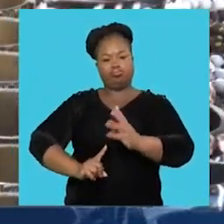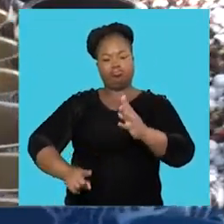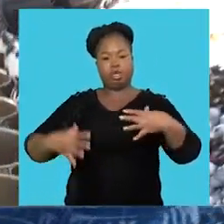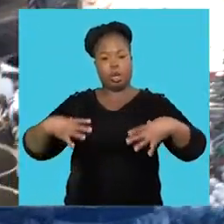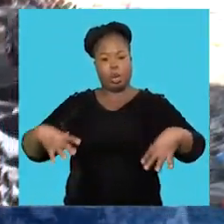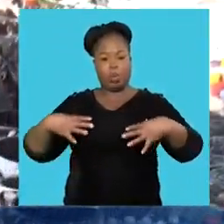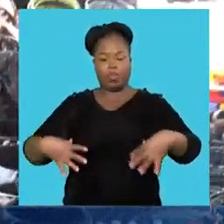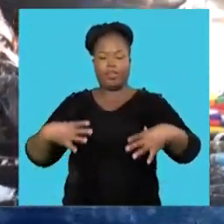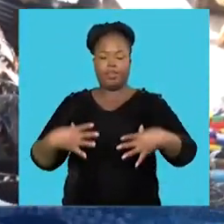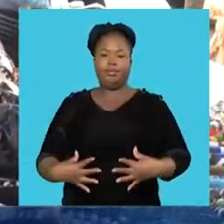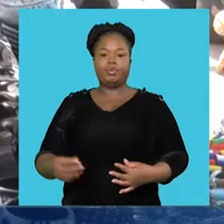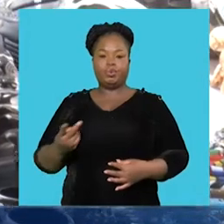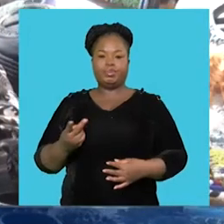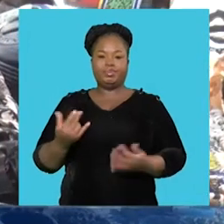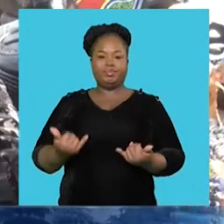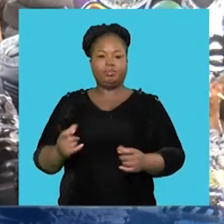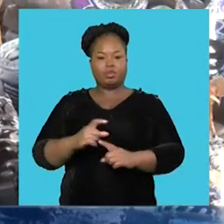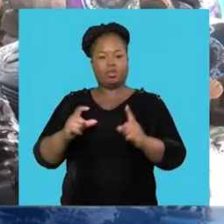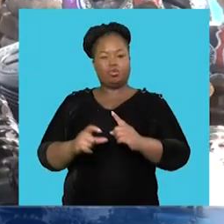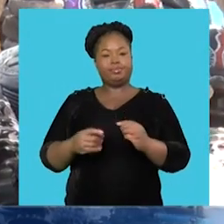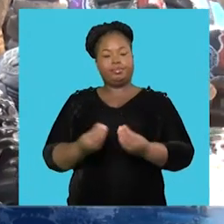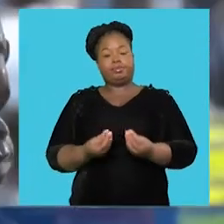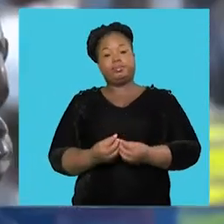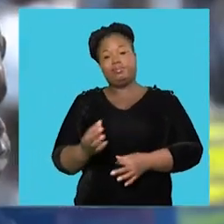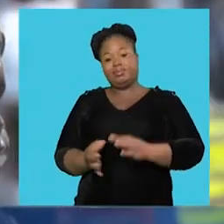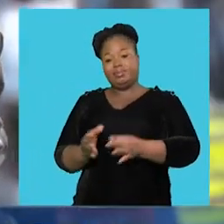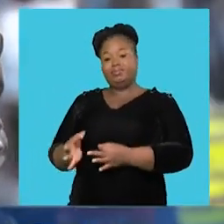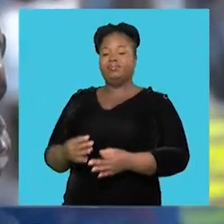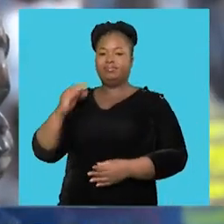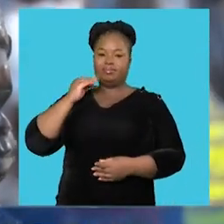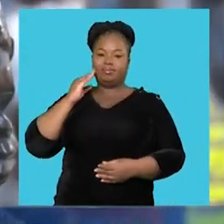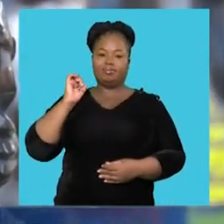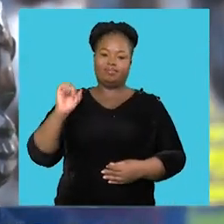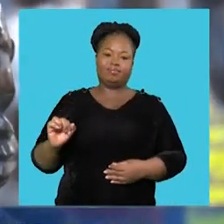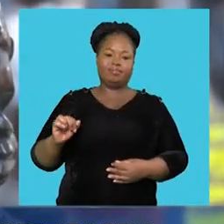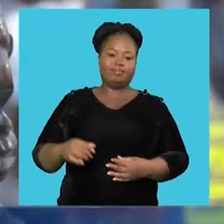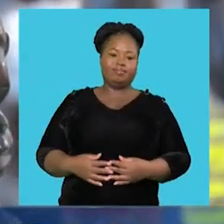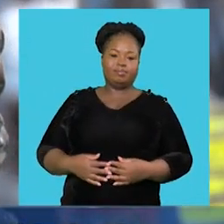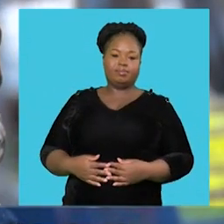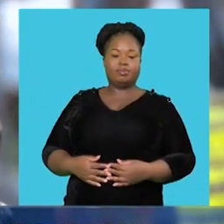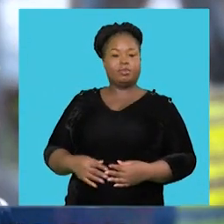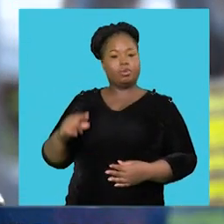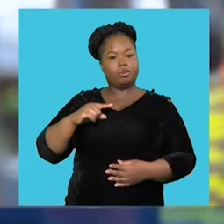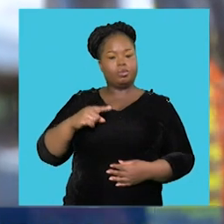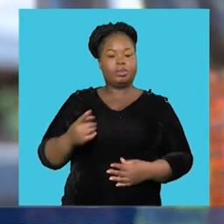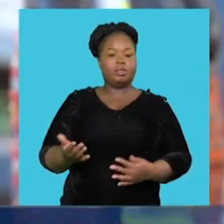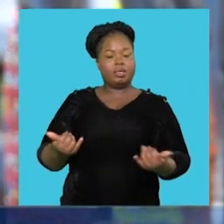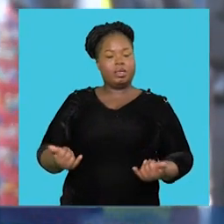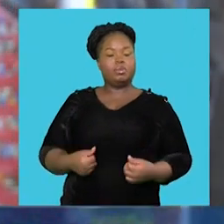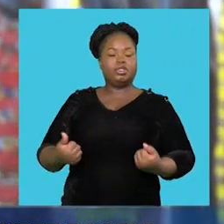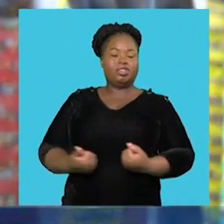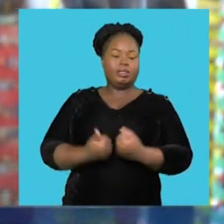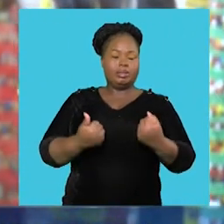Imba taiku nyenenzi mbizesi, ndu bate tango waambolwa, bwone ngu boza, boza mishale. Ukuku kanimika ili